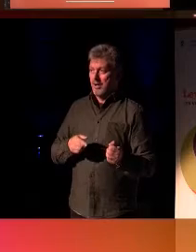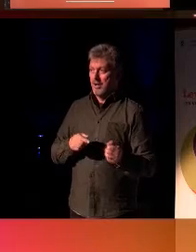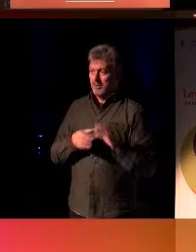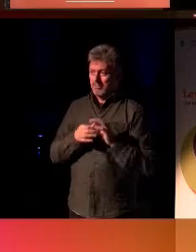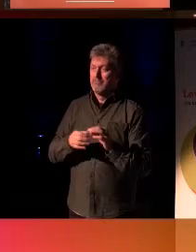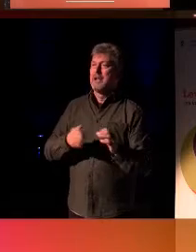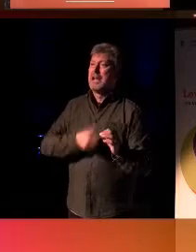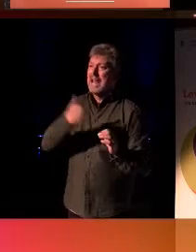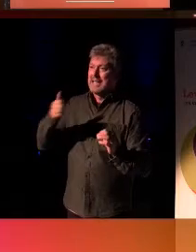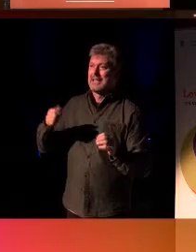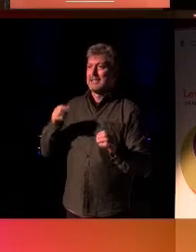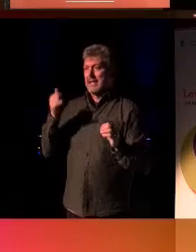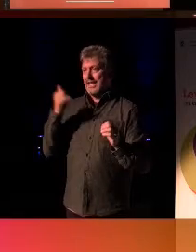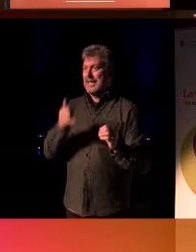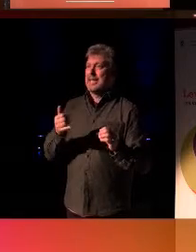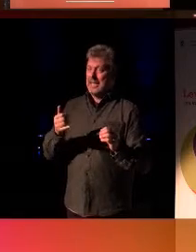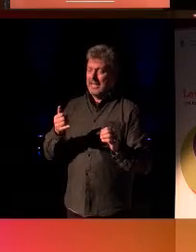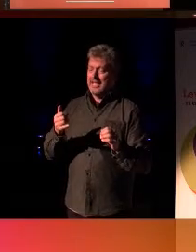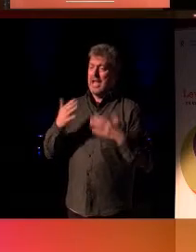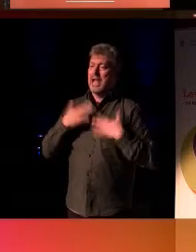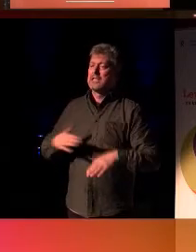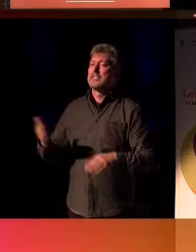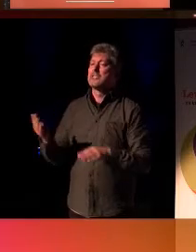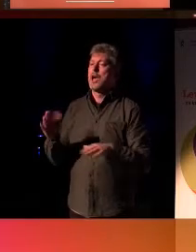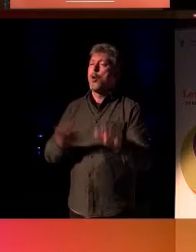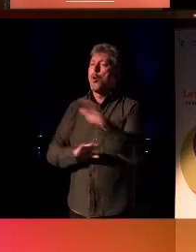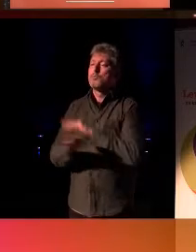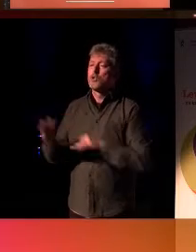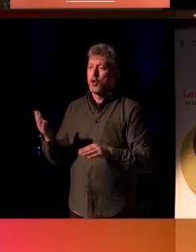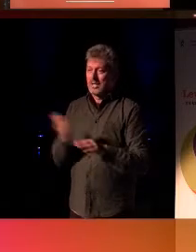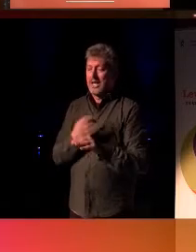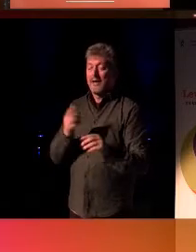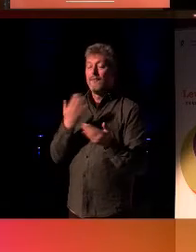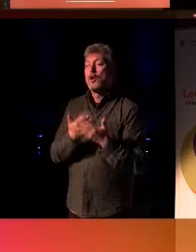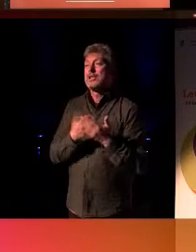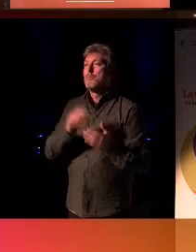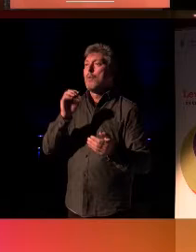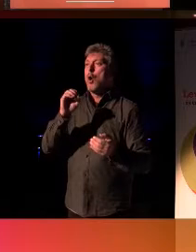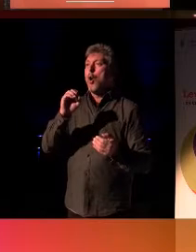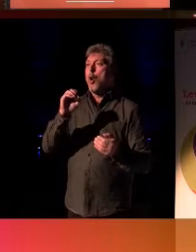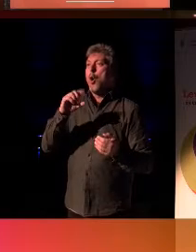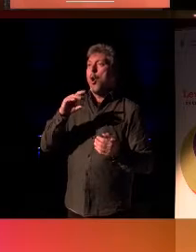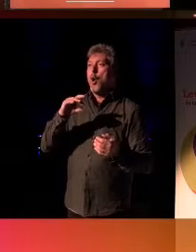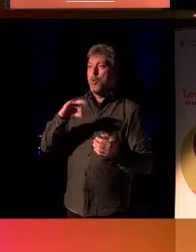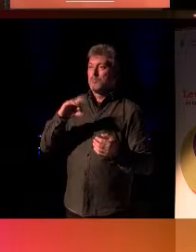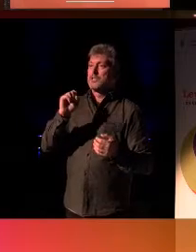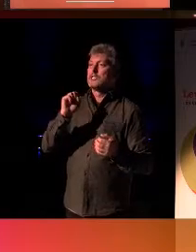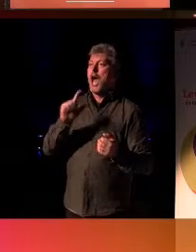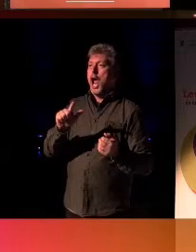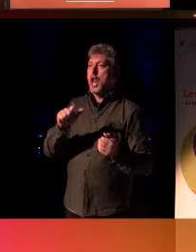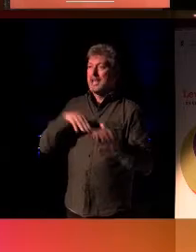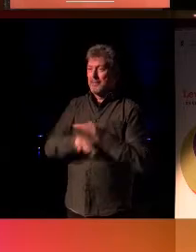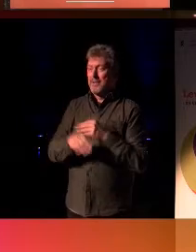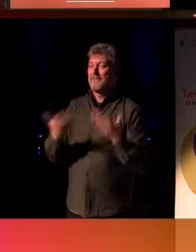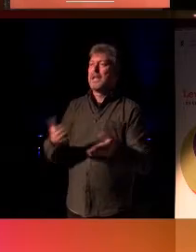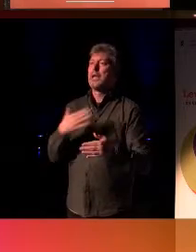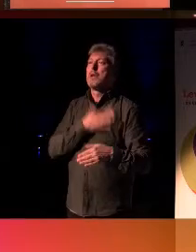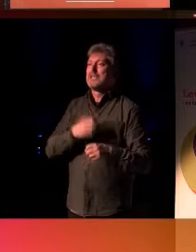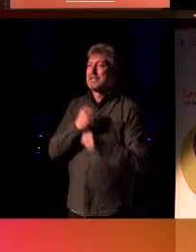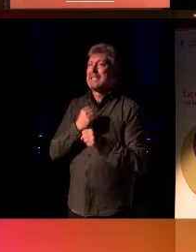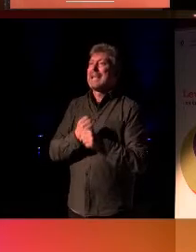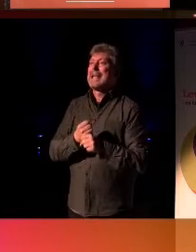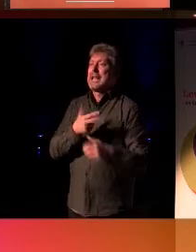av Norsk helse- og omsorgstjeneste. Vi så i går på Oppsalhjemmet, eller fra Oppsalhjemmet, som fikk pasientsikkerhetsprisen, at de